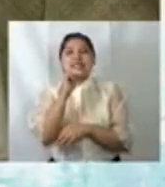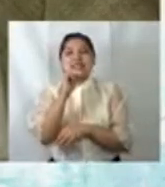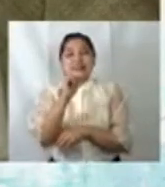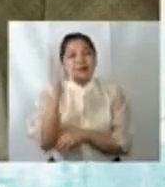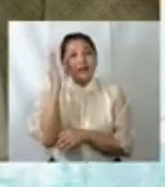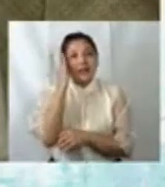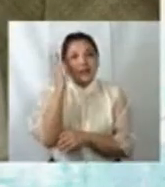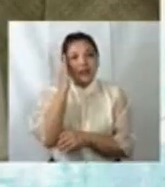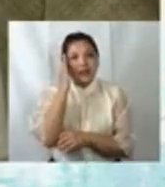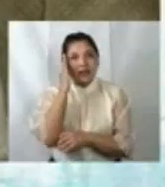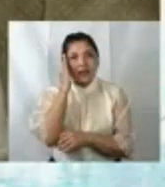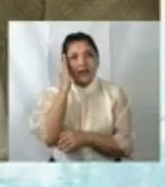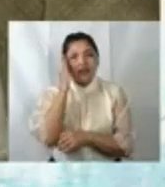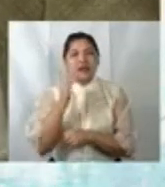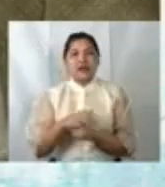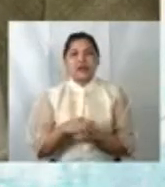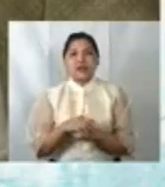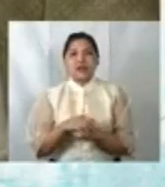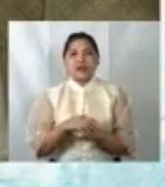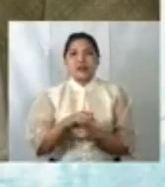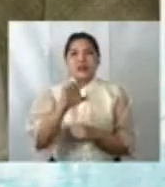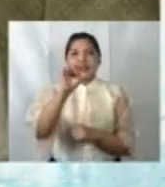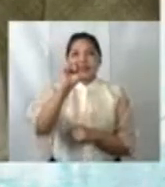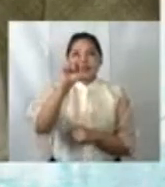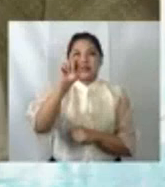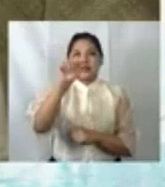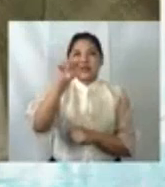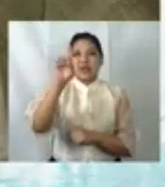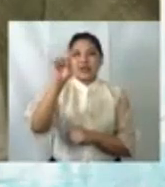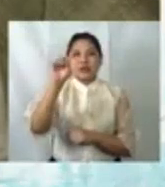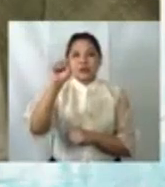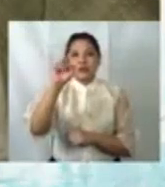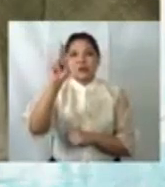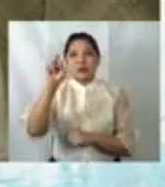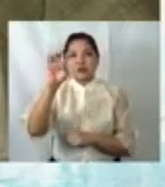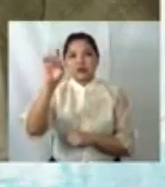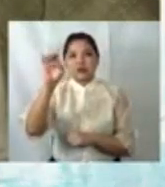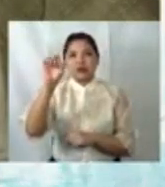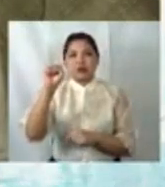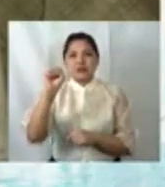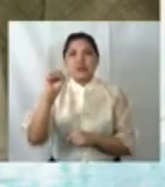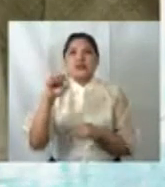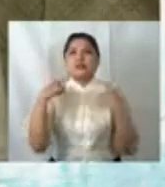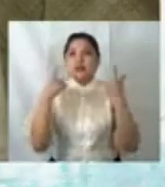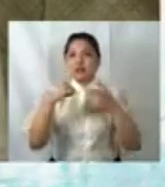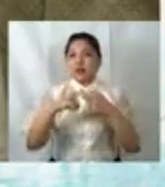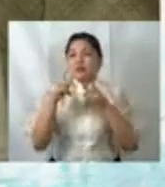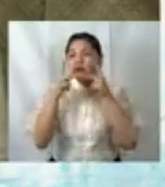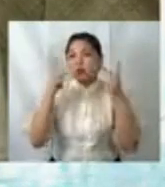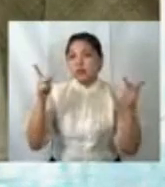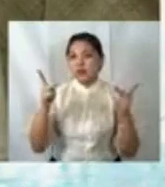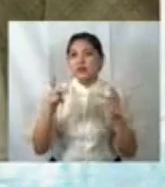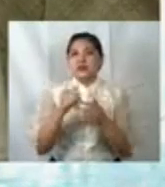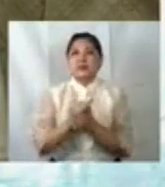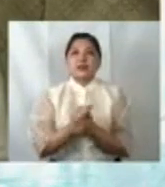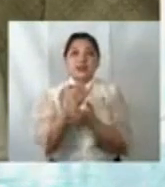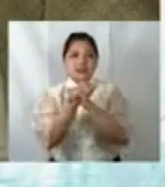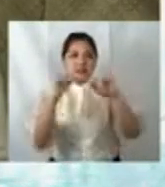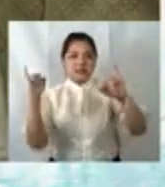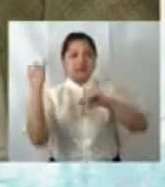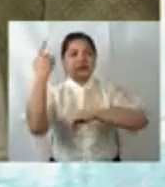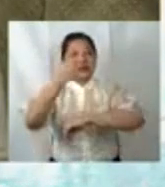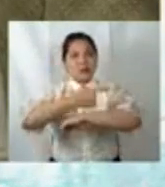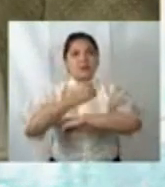pagkilala kaagad ng Estados Unidos at Espanya sa proklamasyon ng kasarinlan ng Pilipinas?